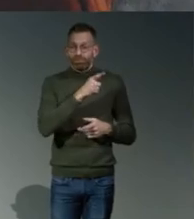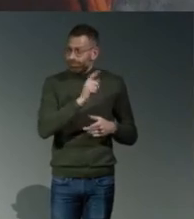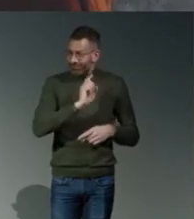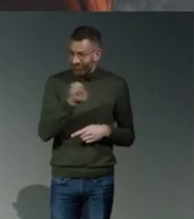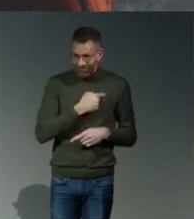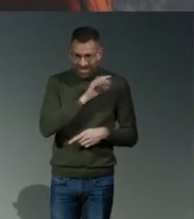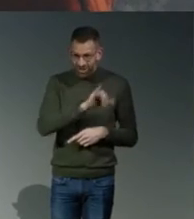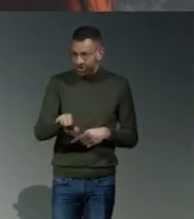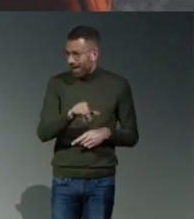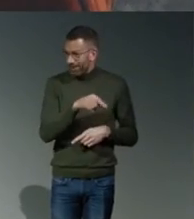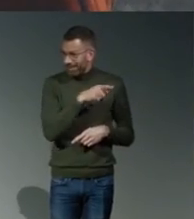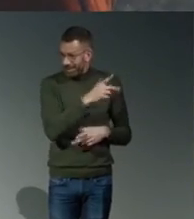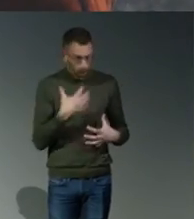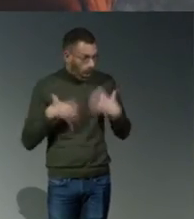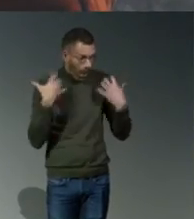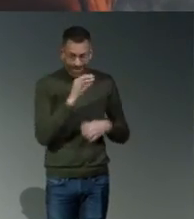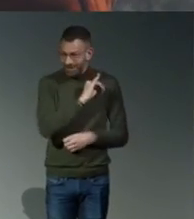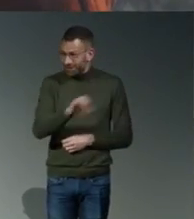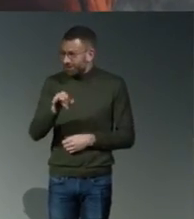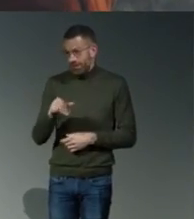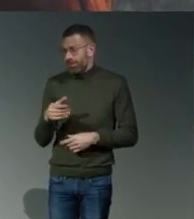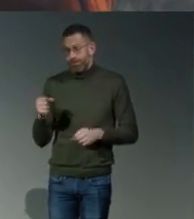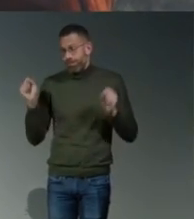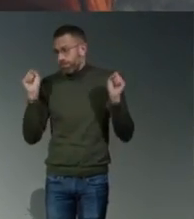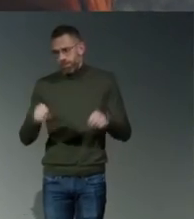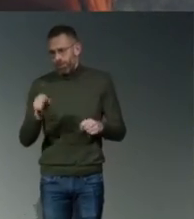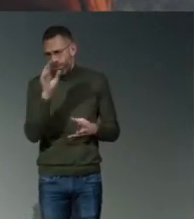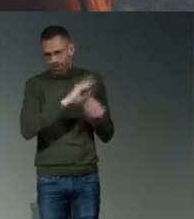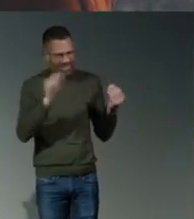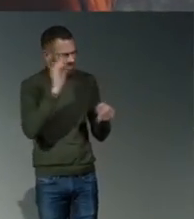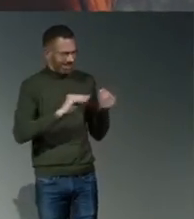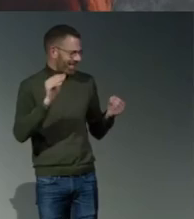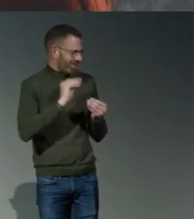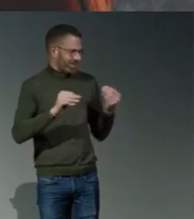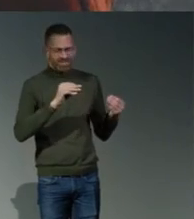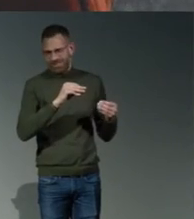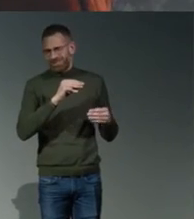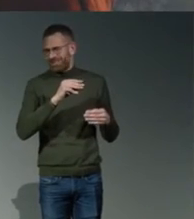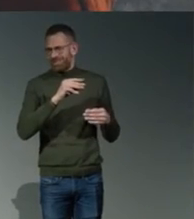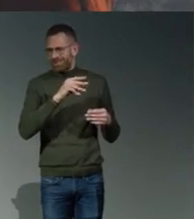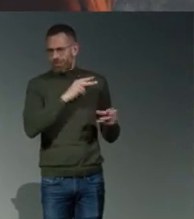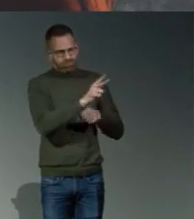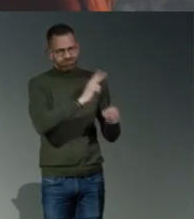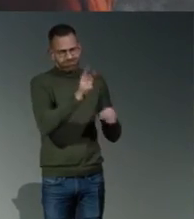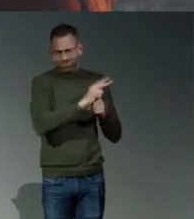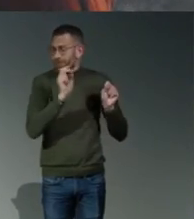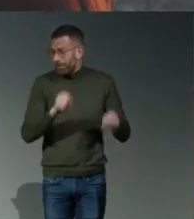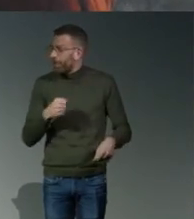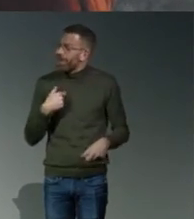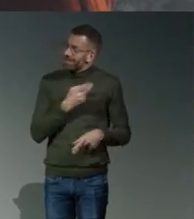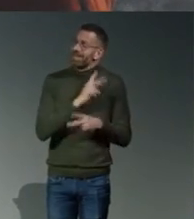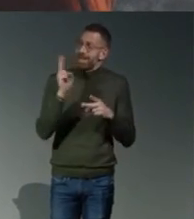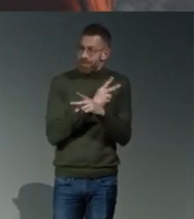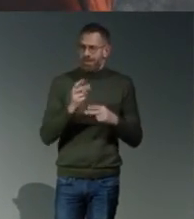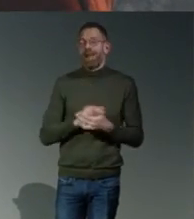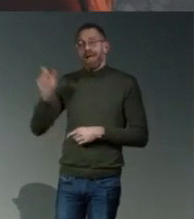qu'il est infâchable, on peut vraiment abuser et surabuser de la chose, et c'est pas mal aussi. Et j'ai parlé avec